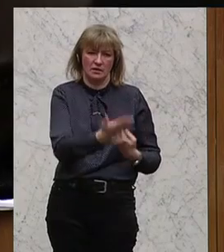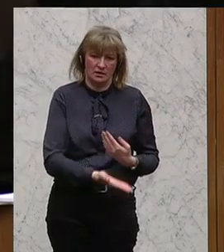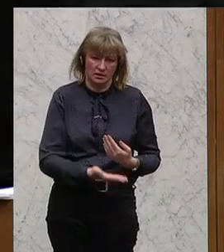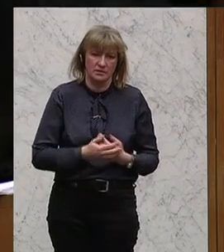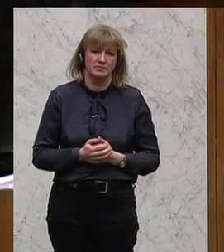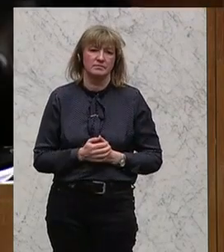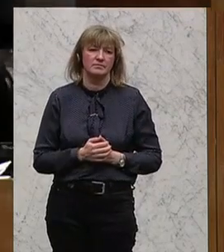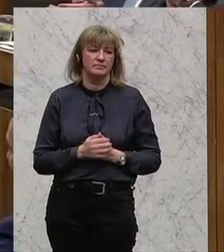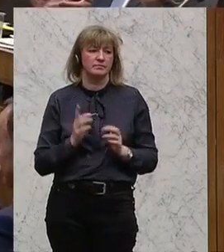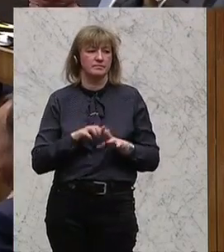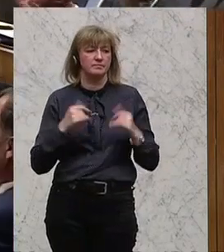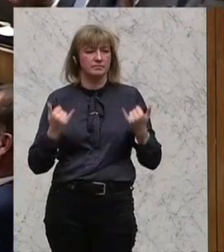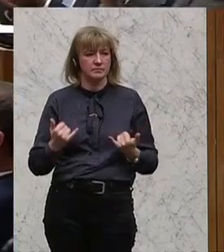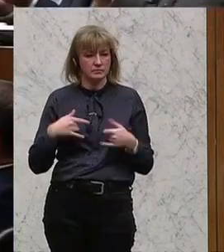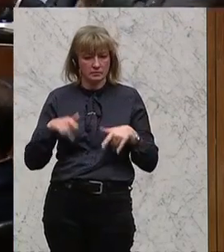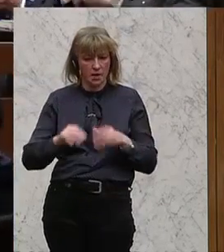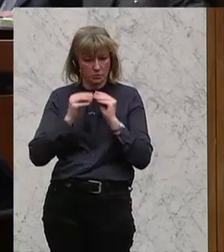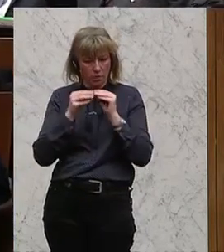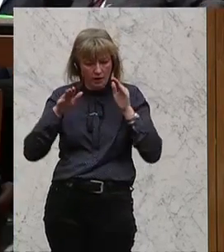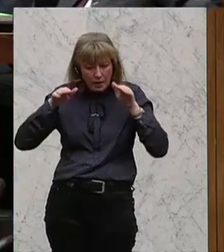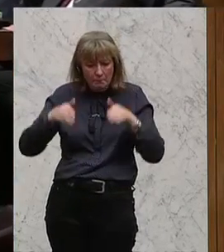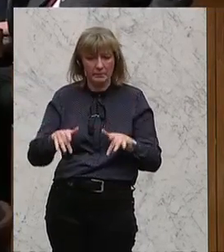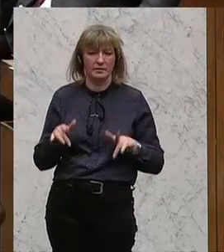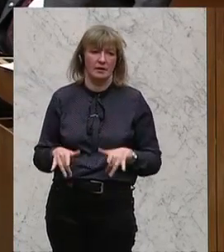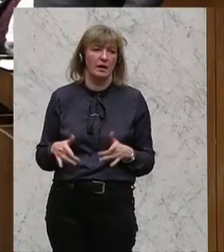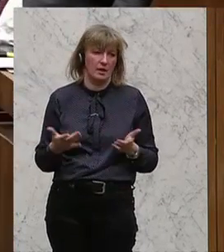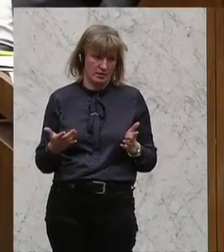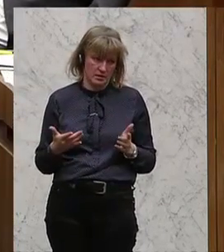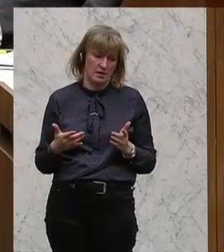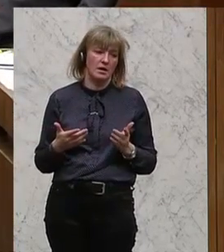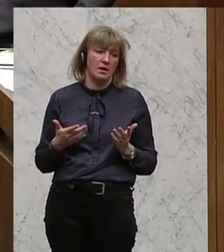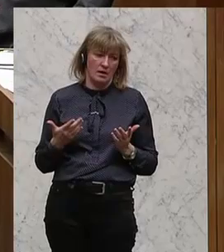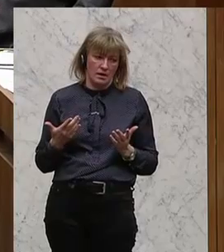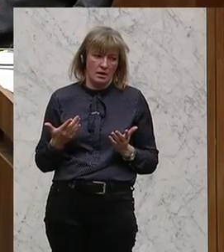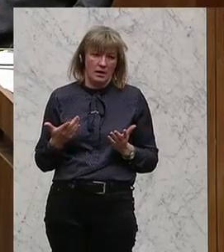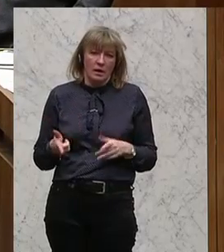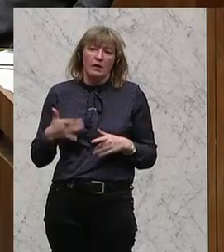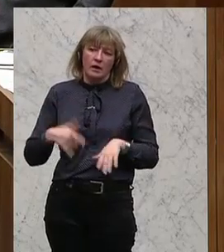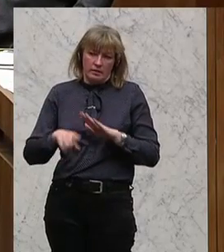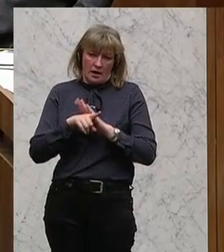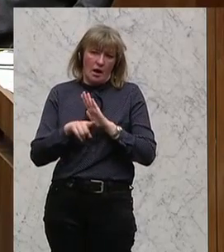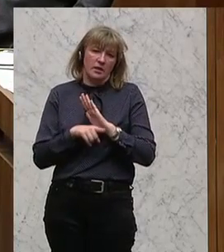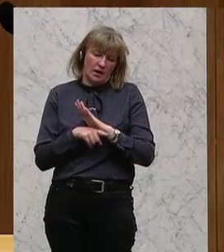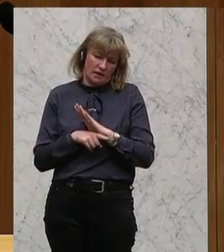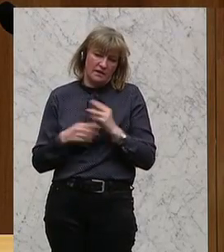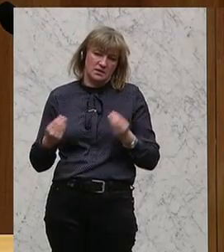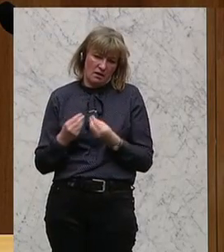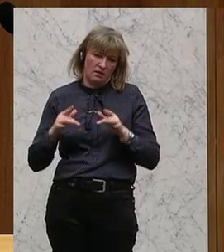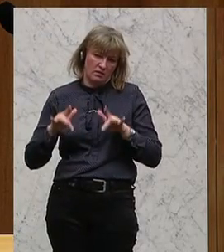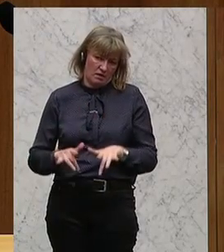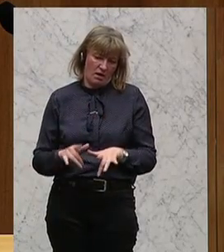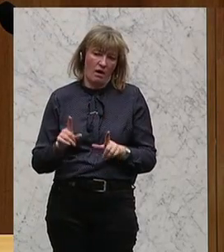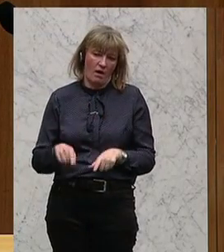mit dieser Problematik zu tun, und das hat natürlich, diese Dinge haben natürlich auch ihre negativen Begleiterscheinungen